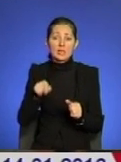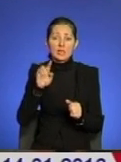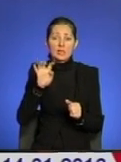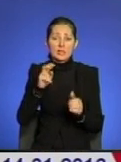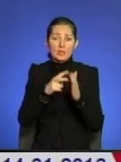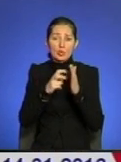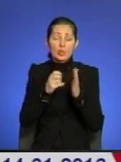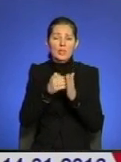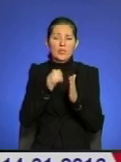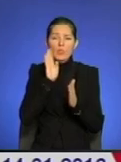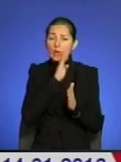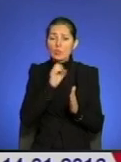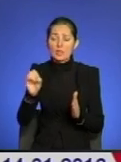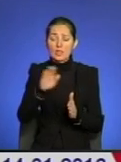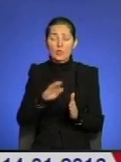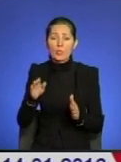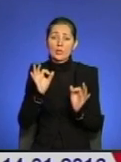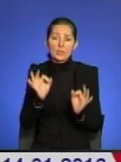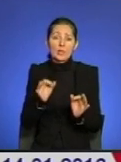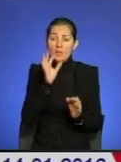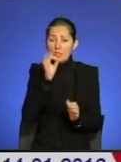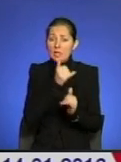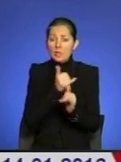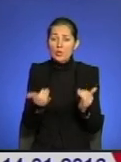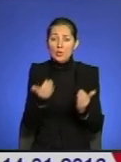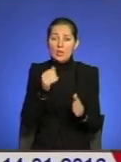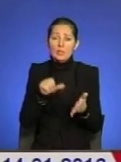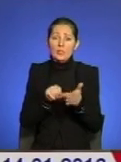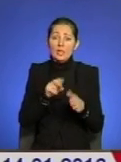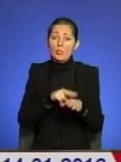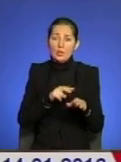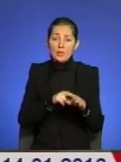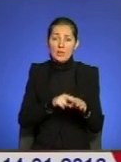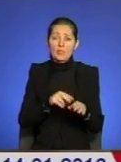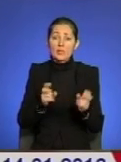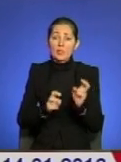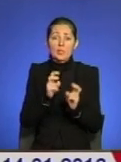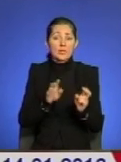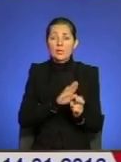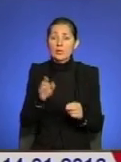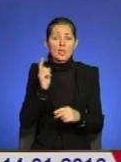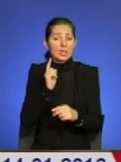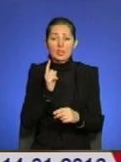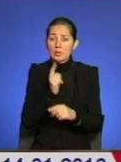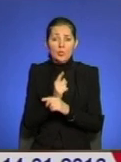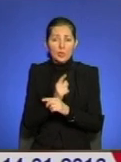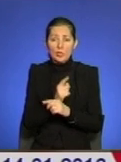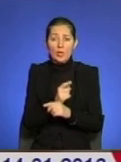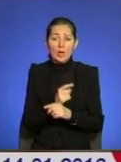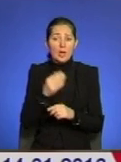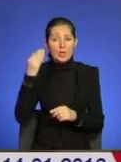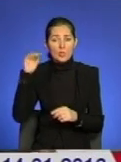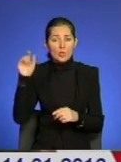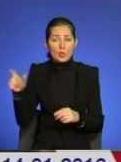Європи. Чи справді це так, сказати не можуть навіть представники поліції. Бо на підприємство не пропускають нікого стороннього,